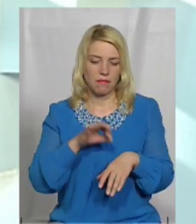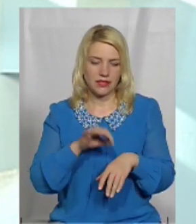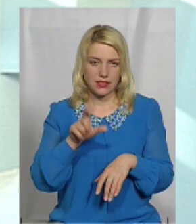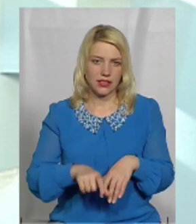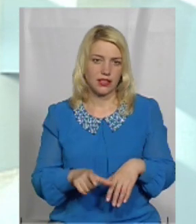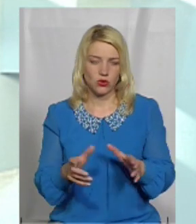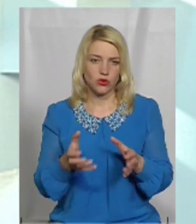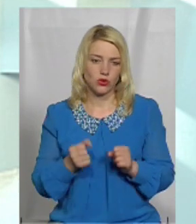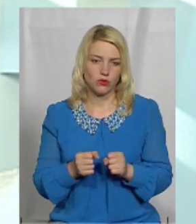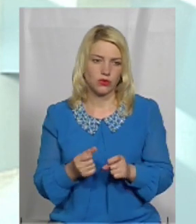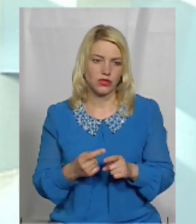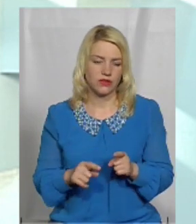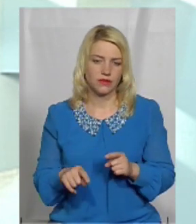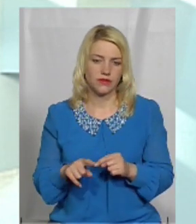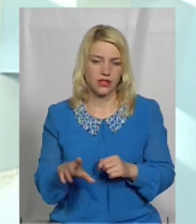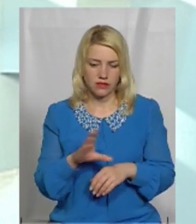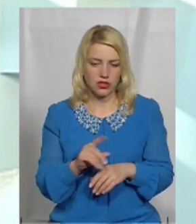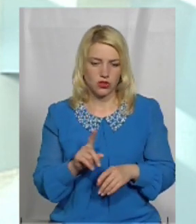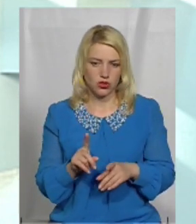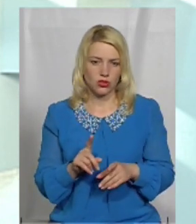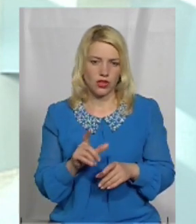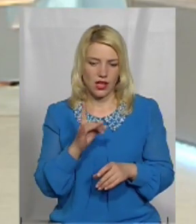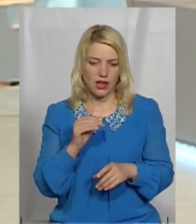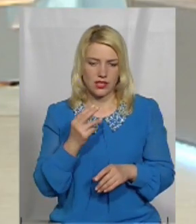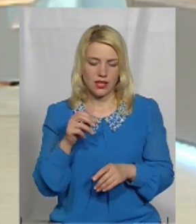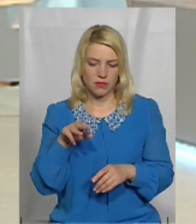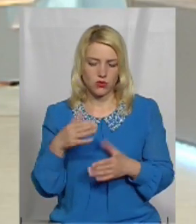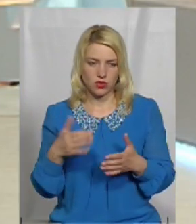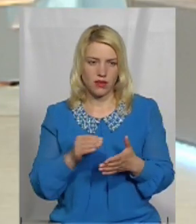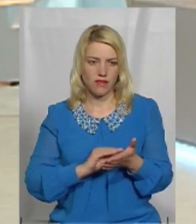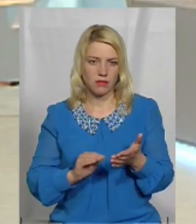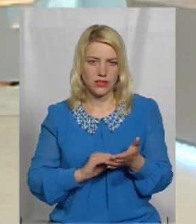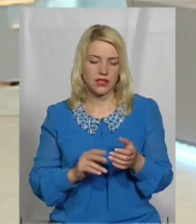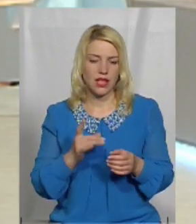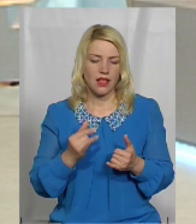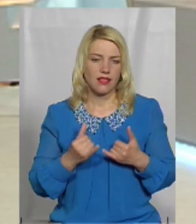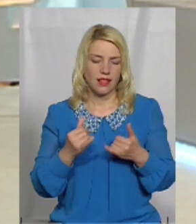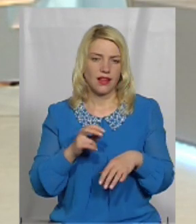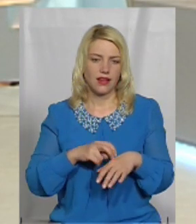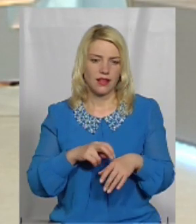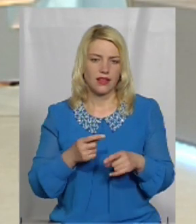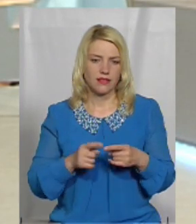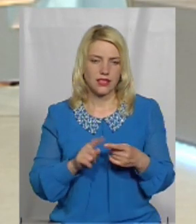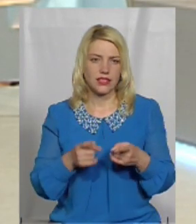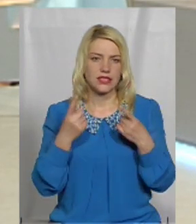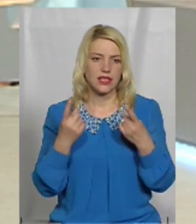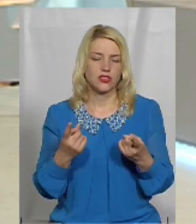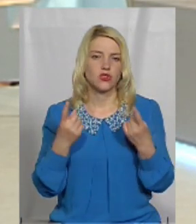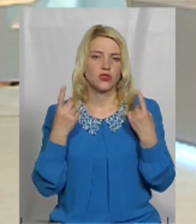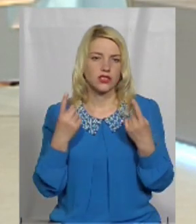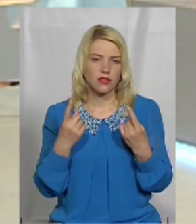вже в себе смс-ку на телефоні, що йому рецепт виписаний. Тобто для лікарів це